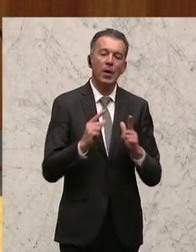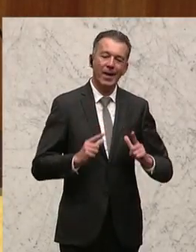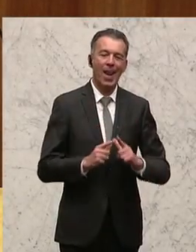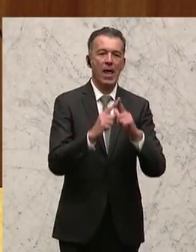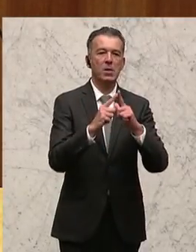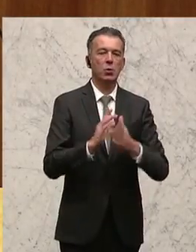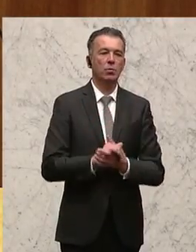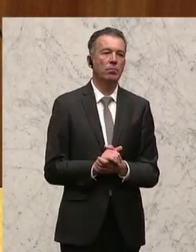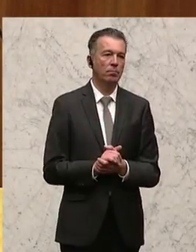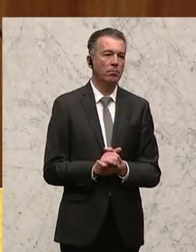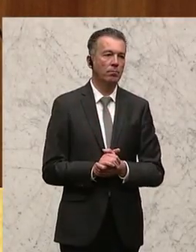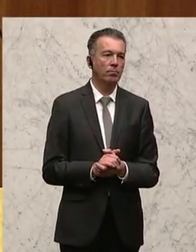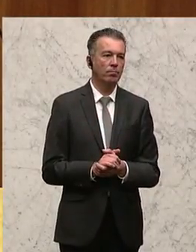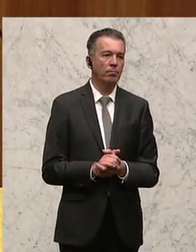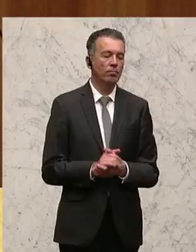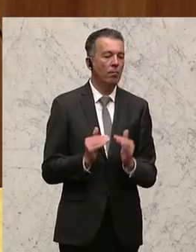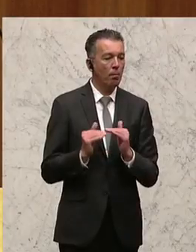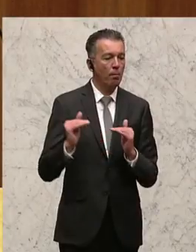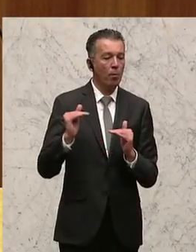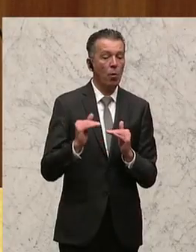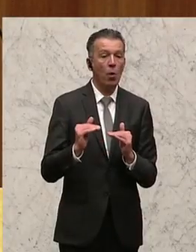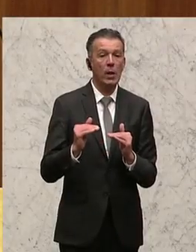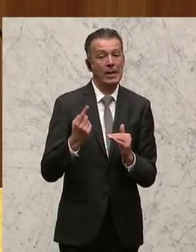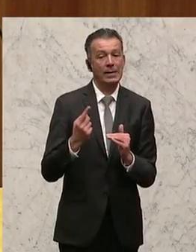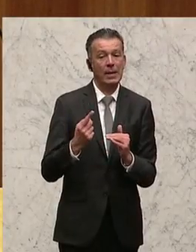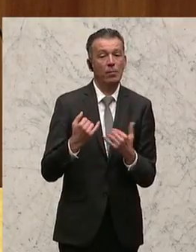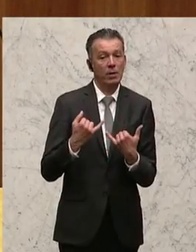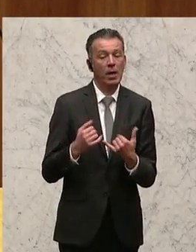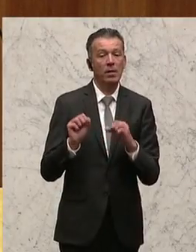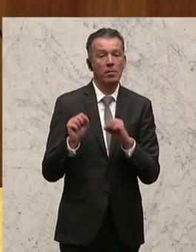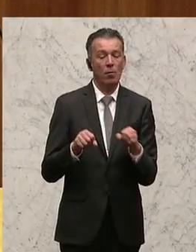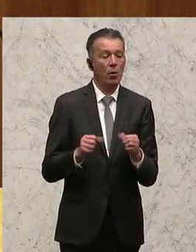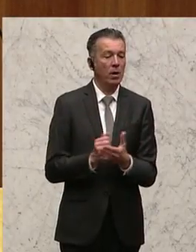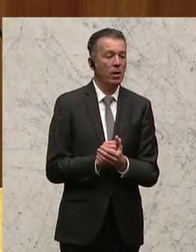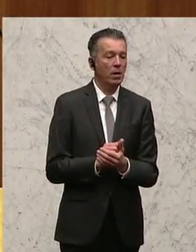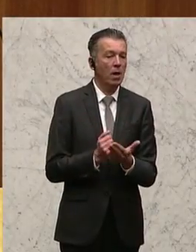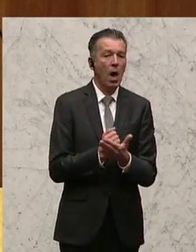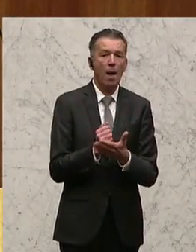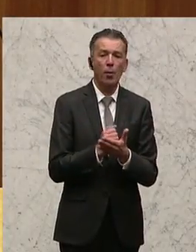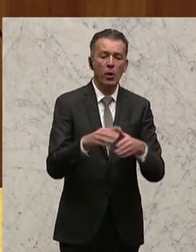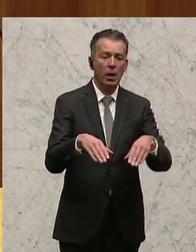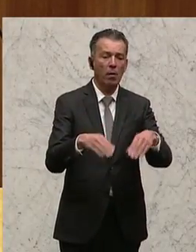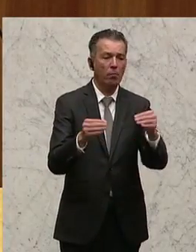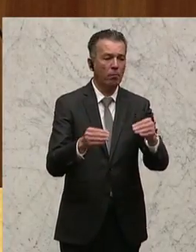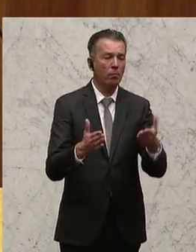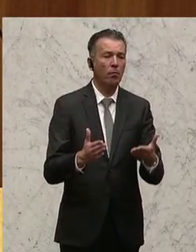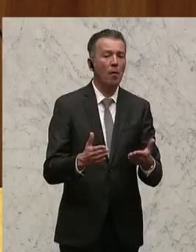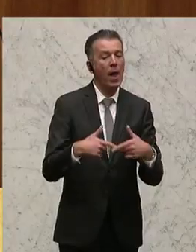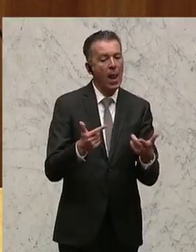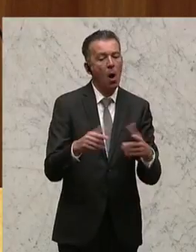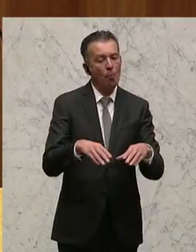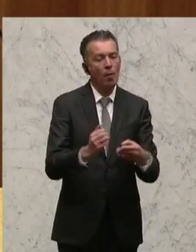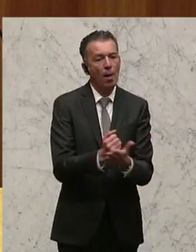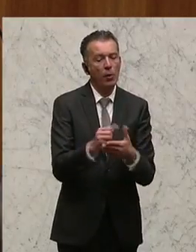Apothekerleistungen. Der Behörde ist es jetzt möglich, auch eine Apotheke zu installieren zu